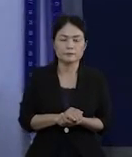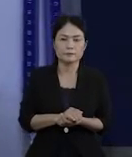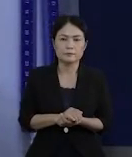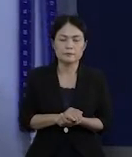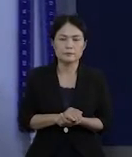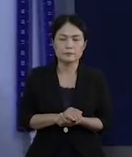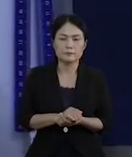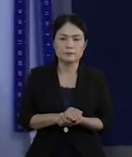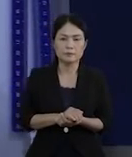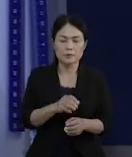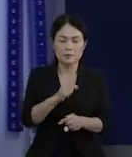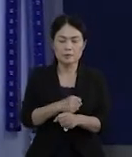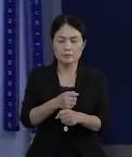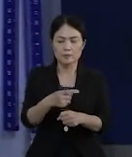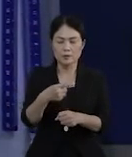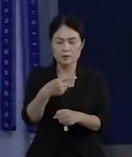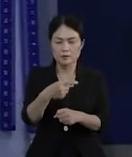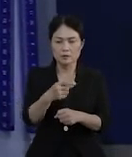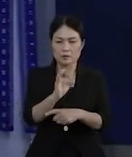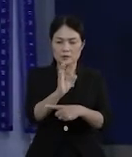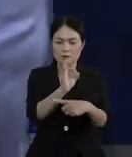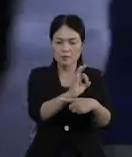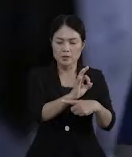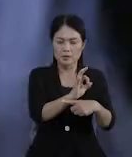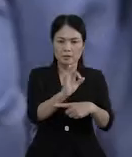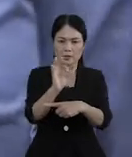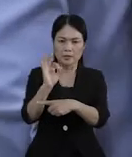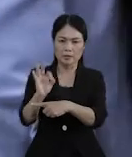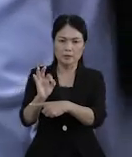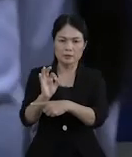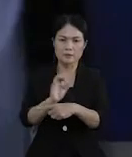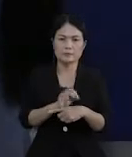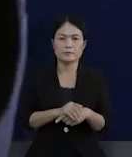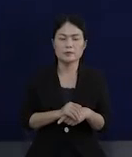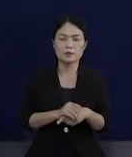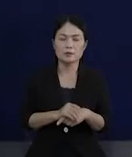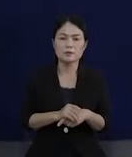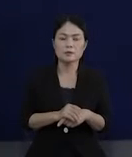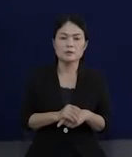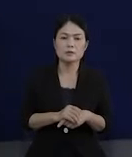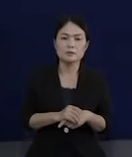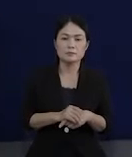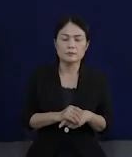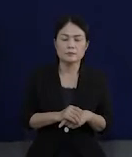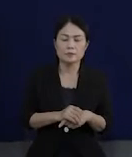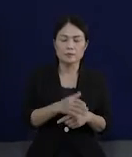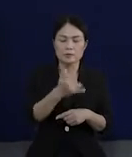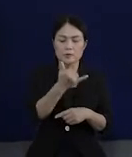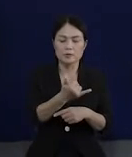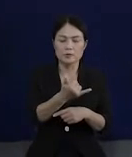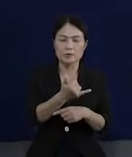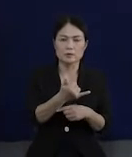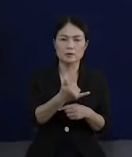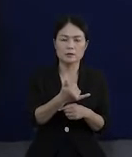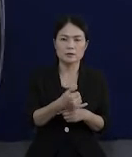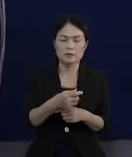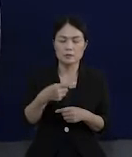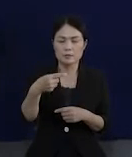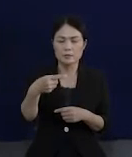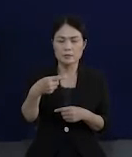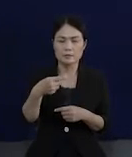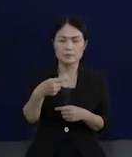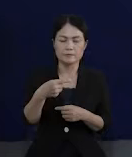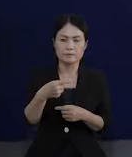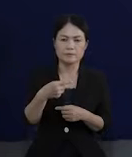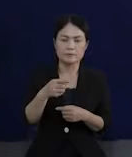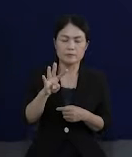Hói dương phương ca đỏ tai phịa dục nâng phịa dục tỉ. Chẳng phịa dục rộ ba dương cư bàm muối, đỏ